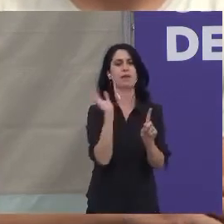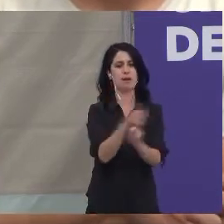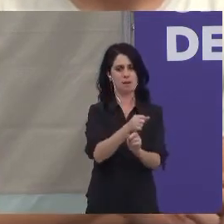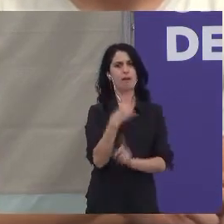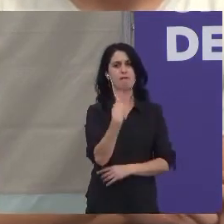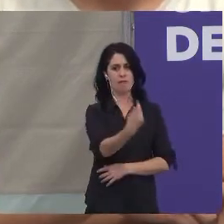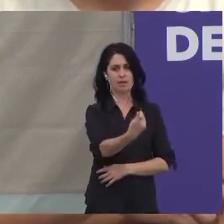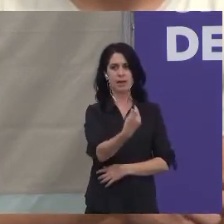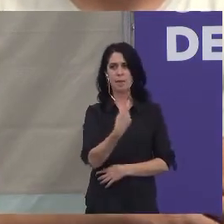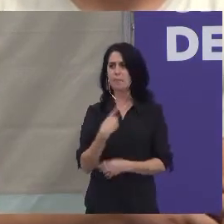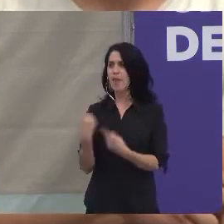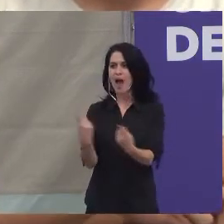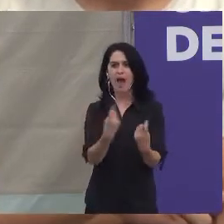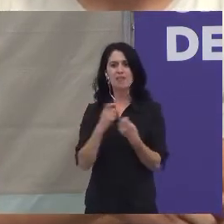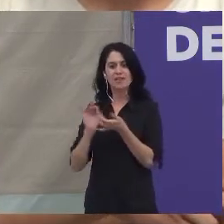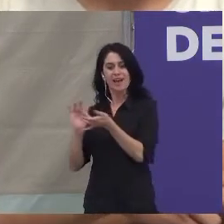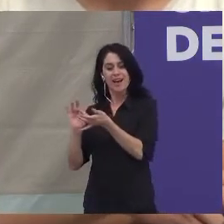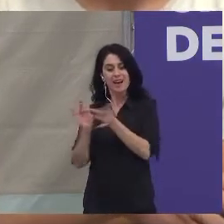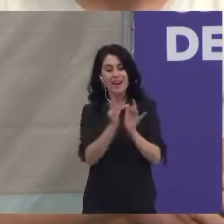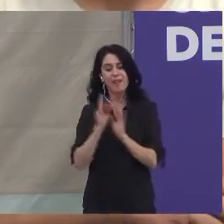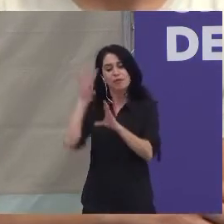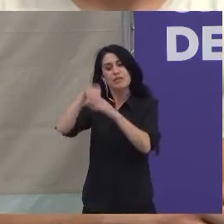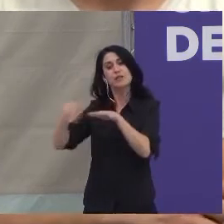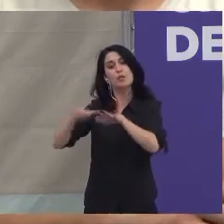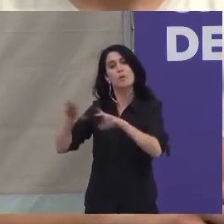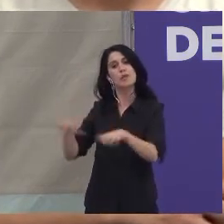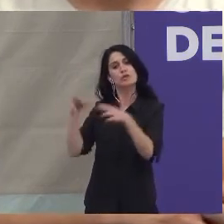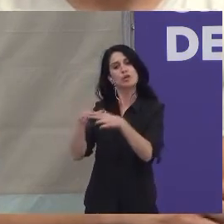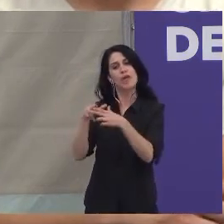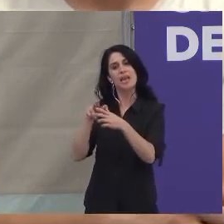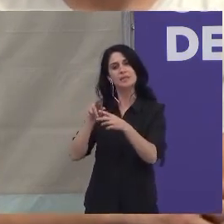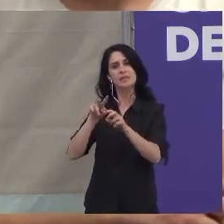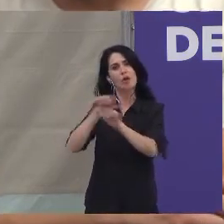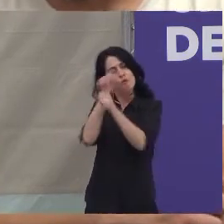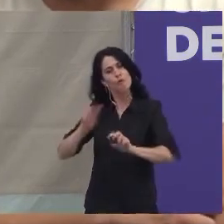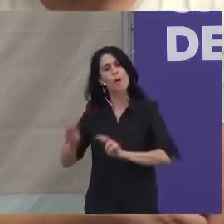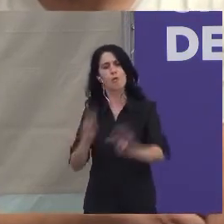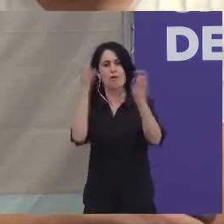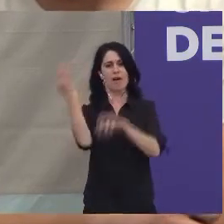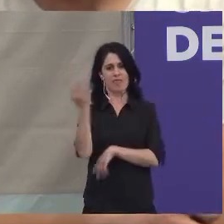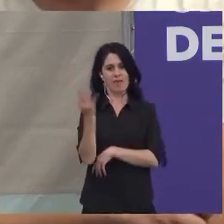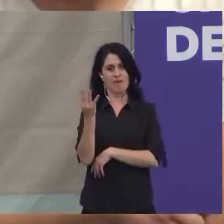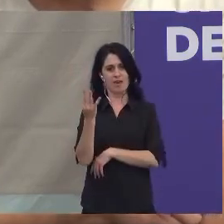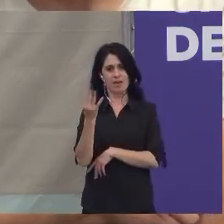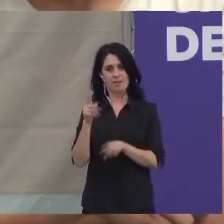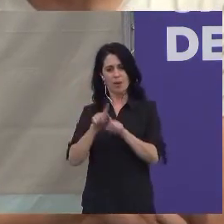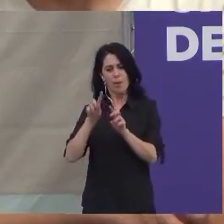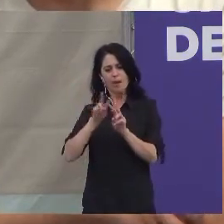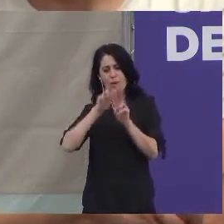Necessitem un nou marc de relacions en els moviments socials, un nou marc històric de relacions en els moviments